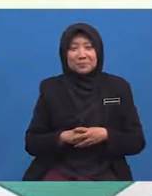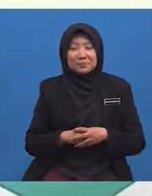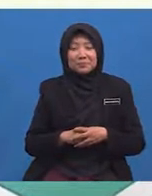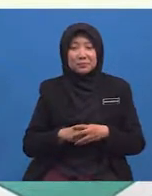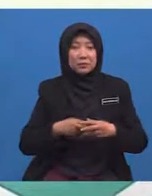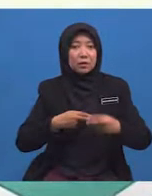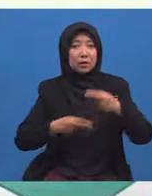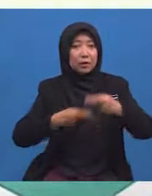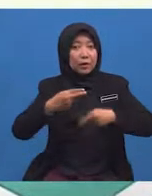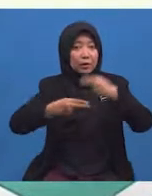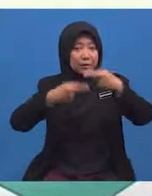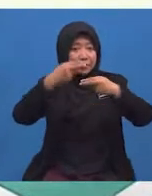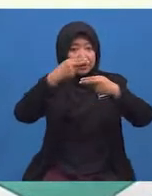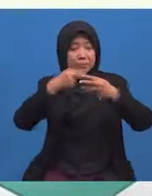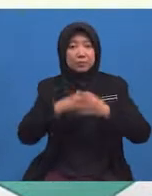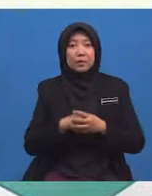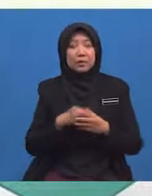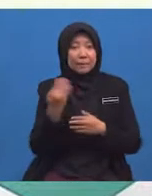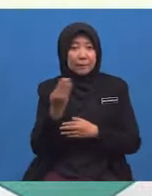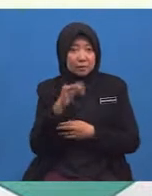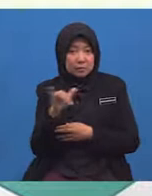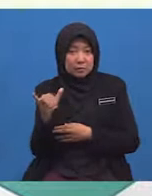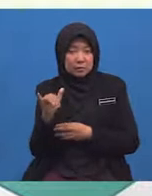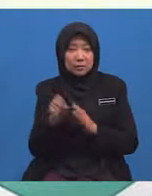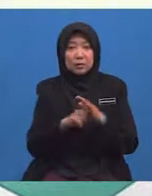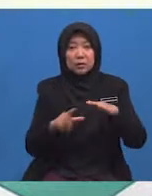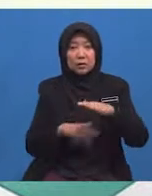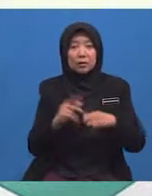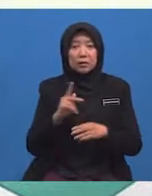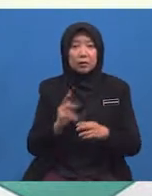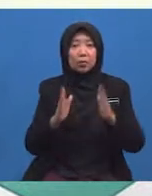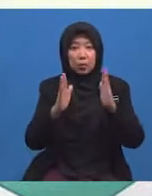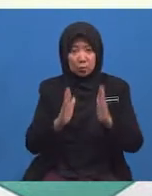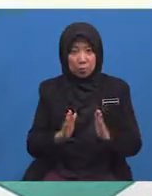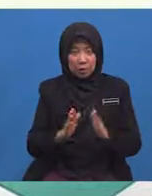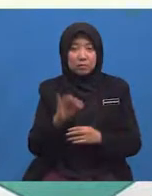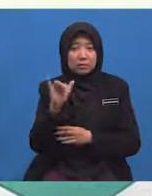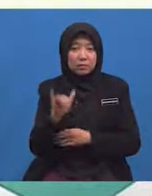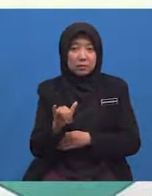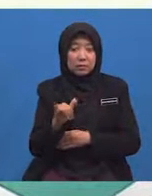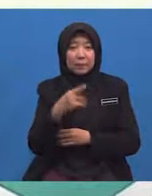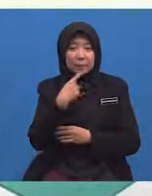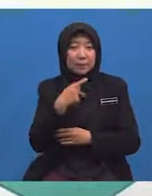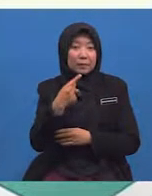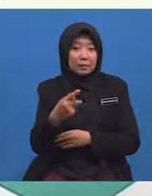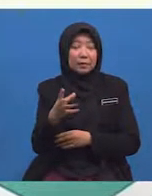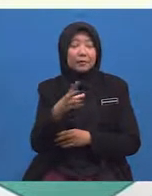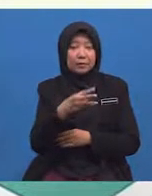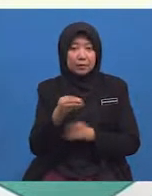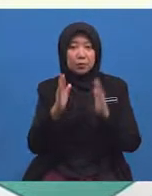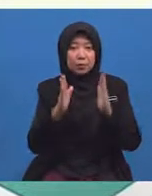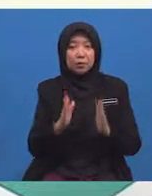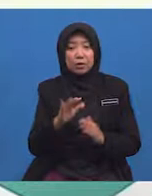Hierarki atau kategori ini biasanya melibatkan orang yang memerintah dan orang